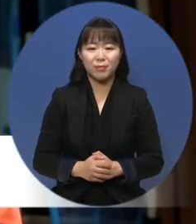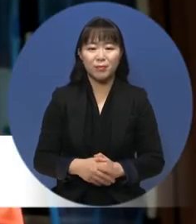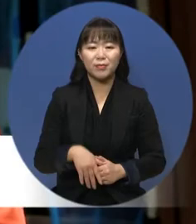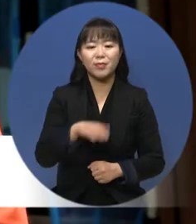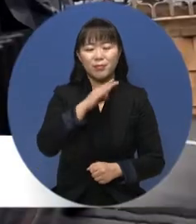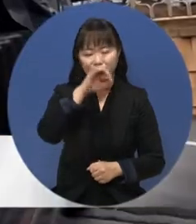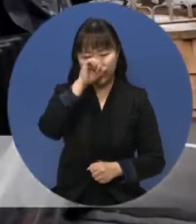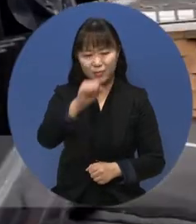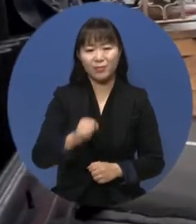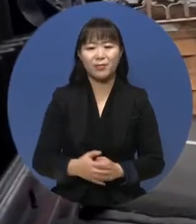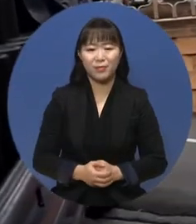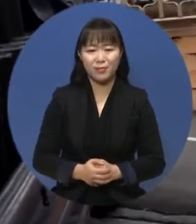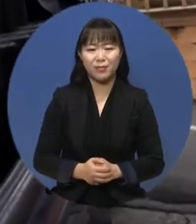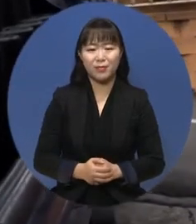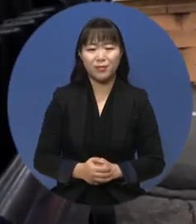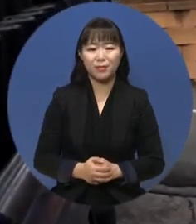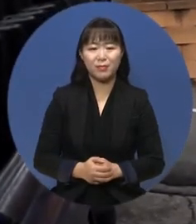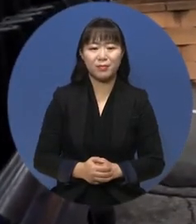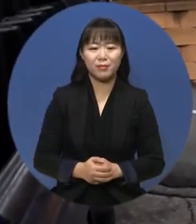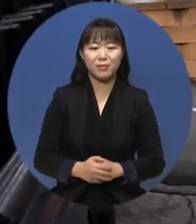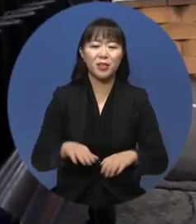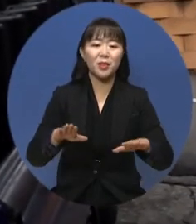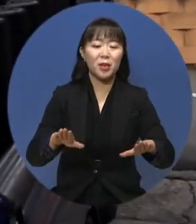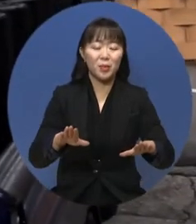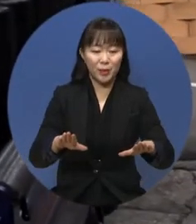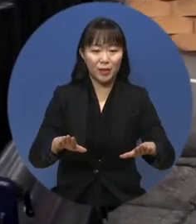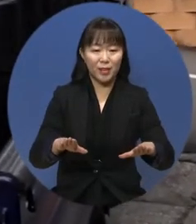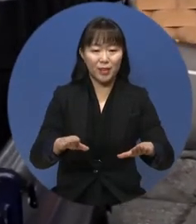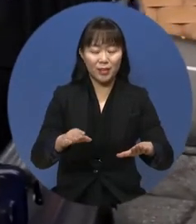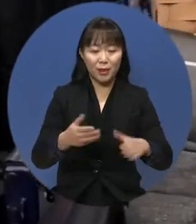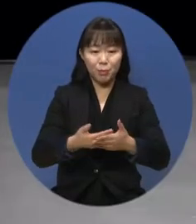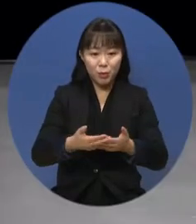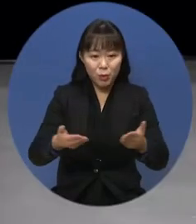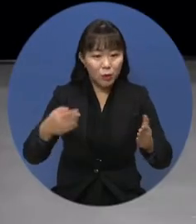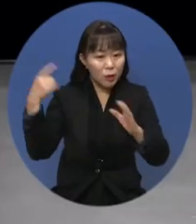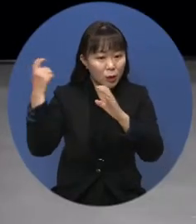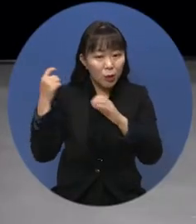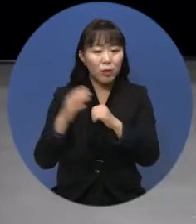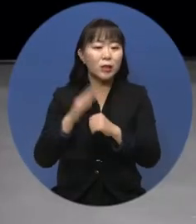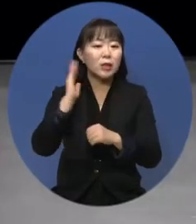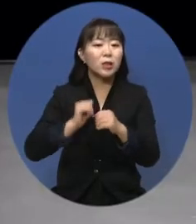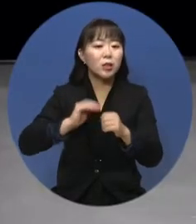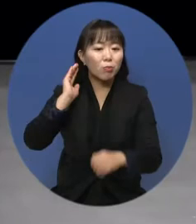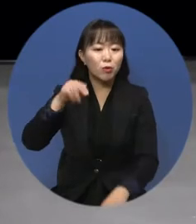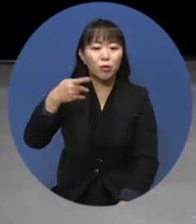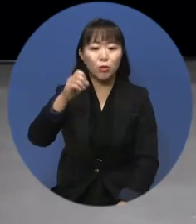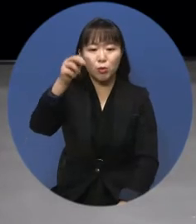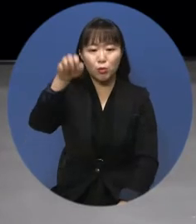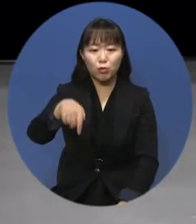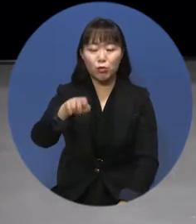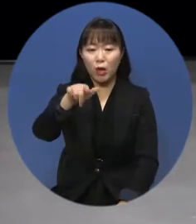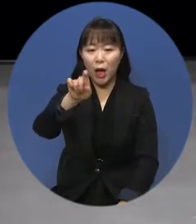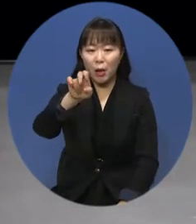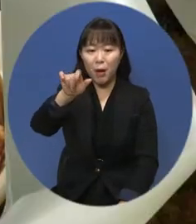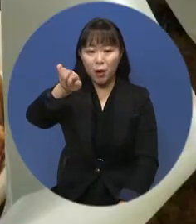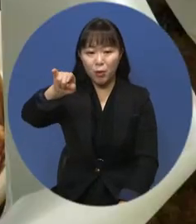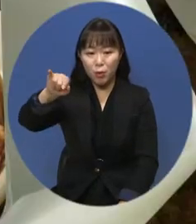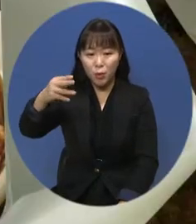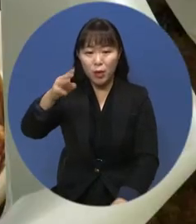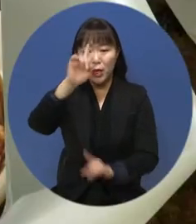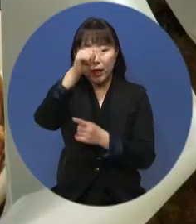주어요 이번 진심 연탄 기부 소식을 듣고 의정부 송추 가 먹골 이상헌 대표는